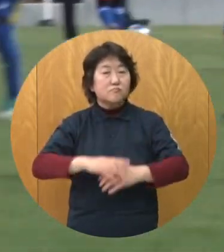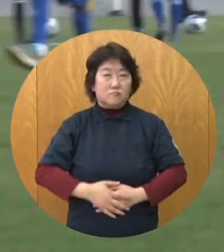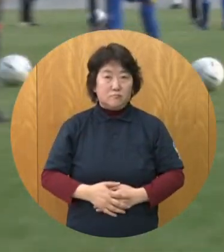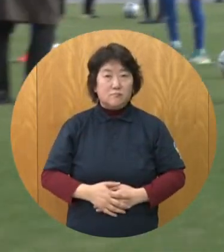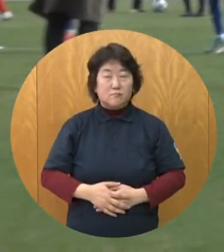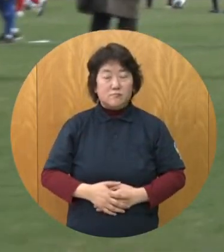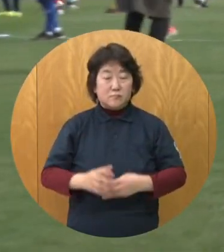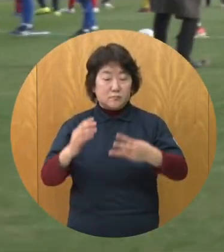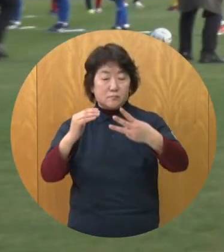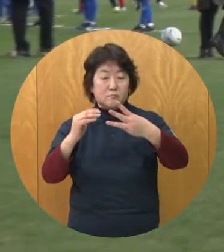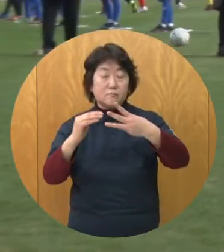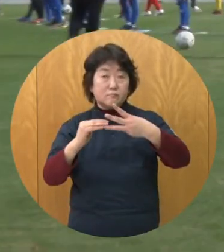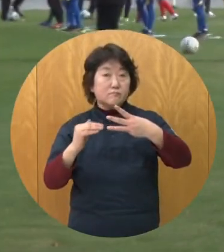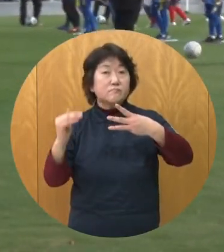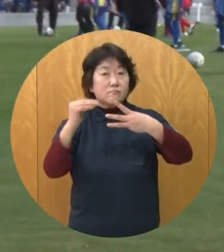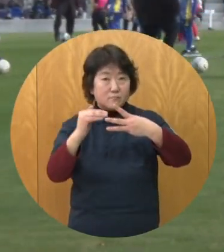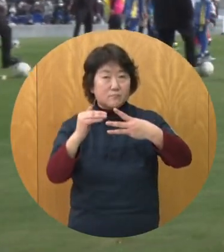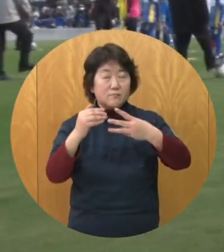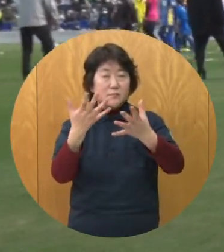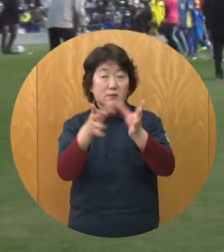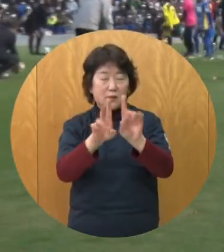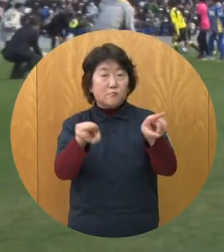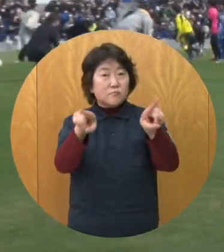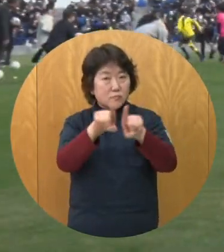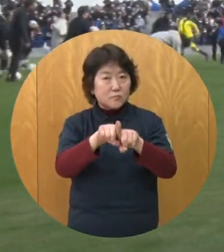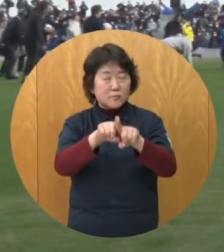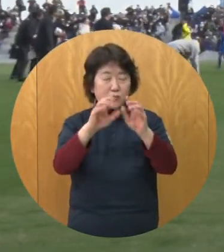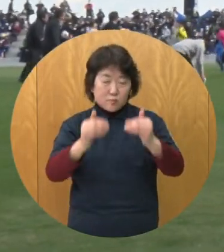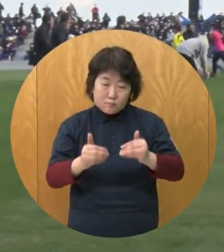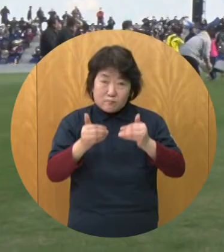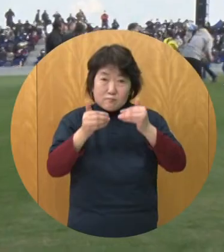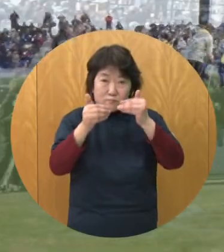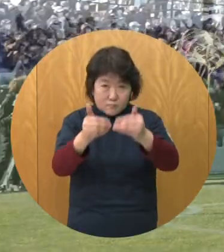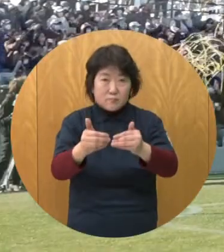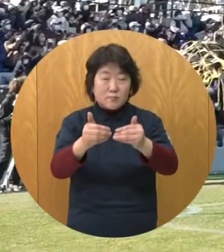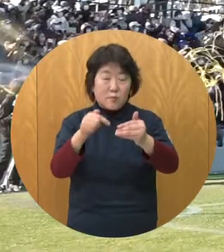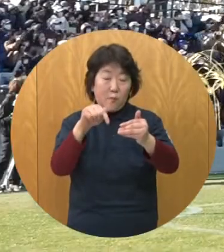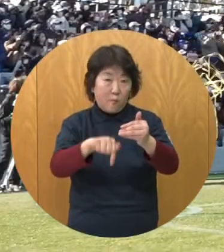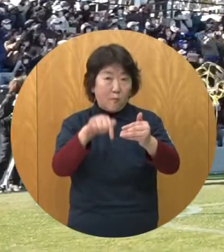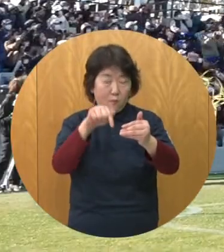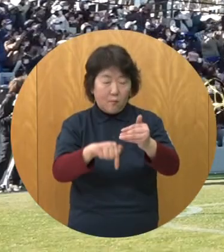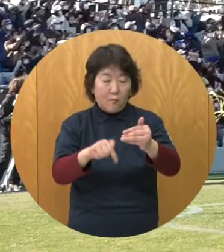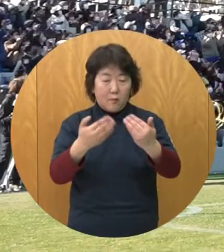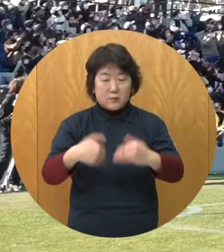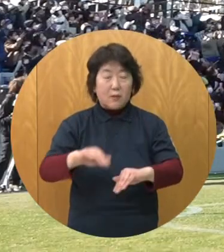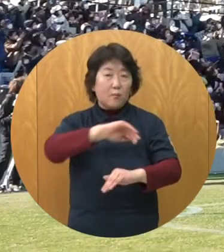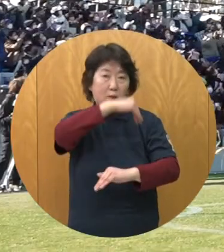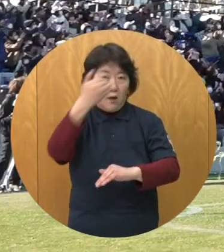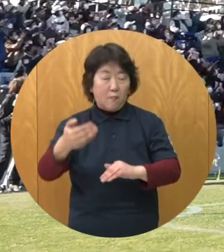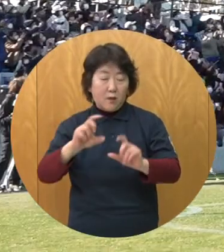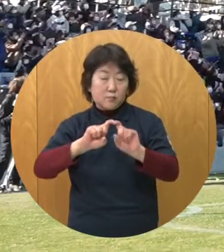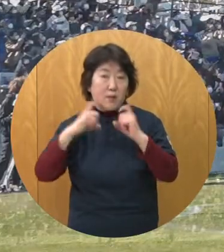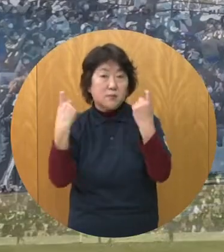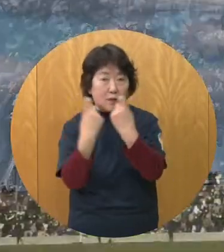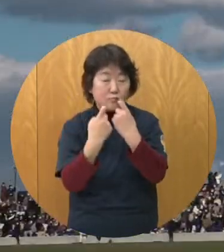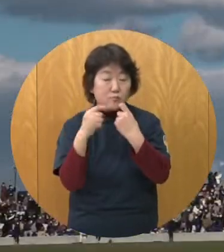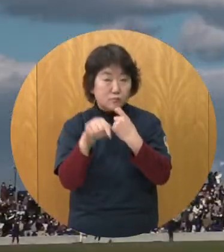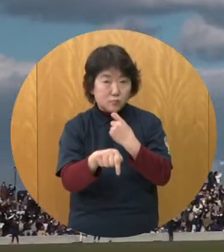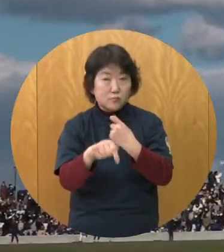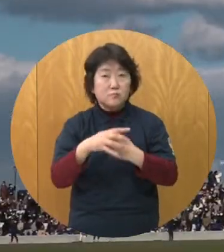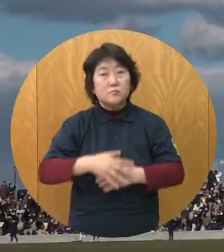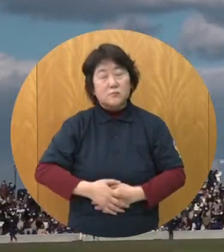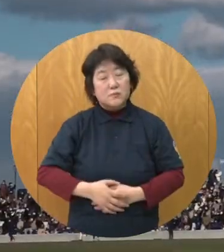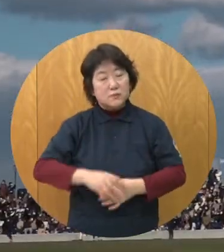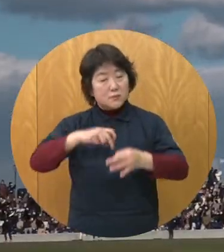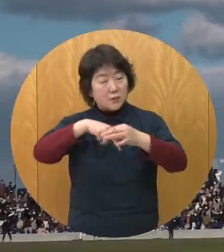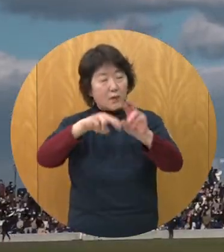J2 昇格に向けてチームとともに大きな一歩を歩み出した今治里山スタジアム。